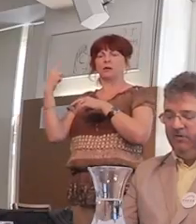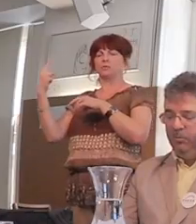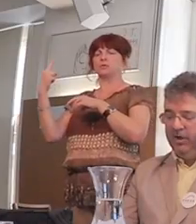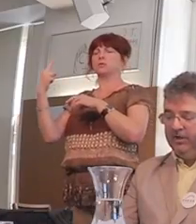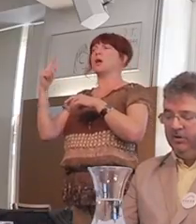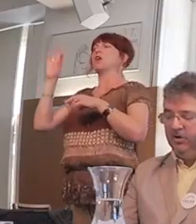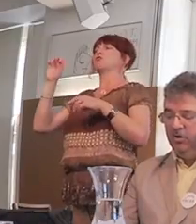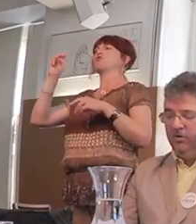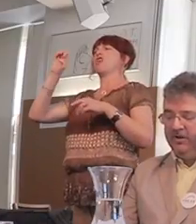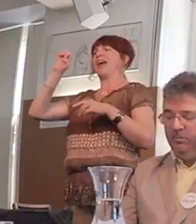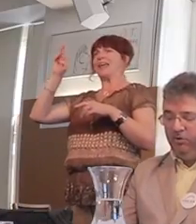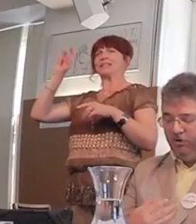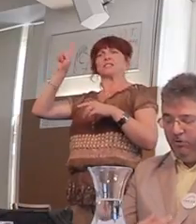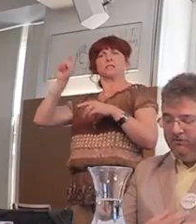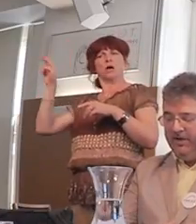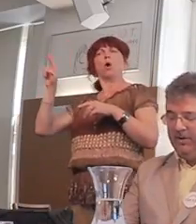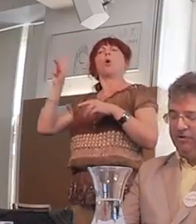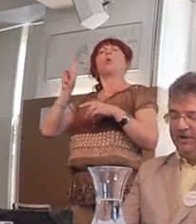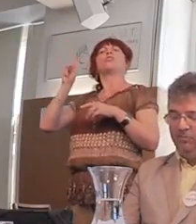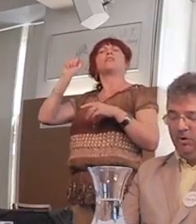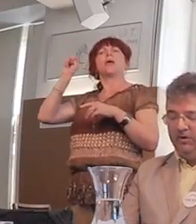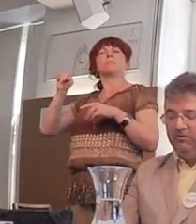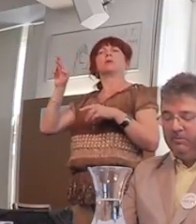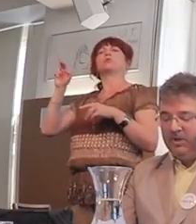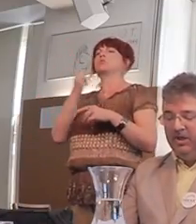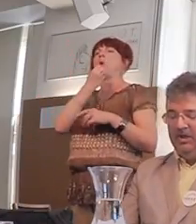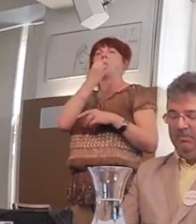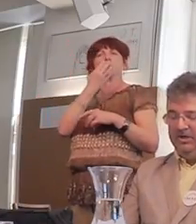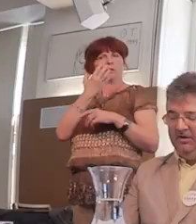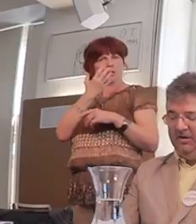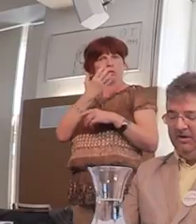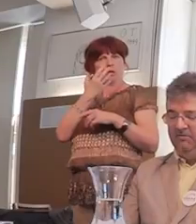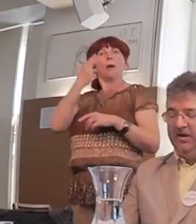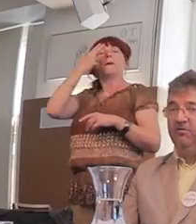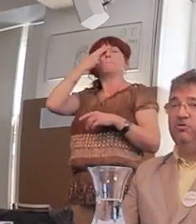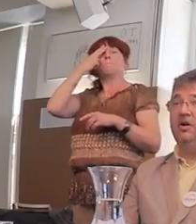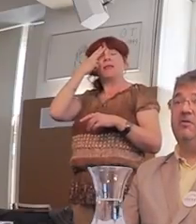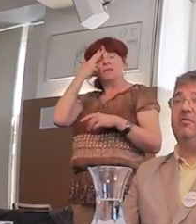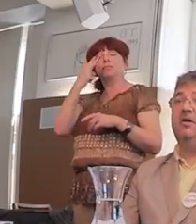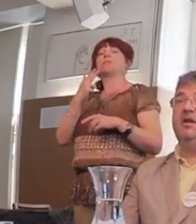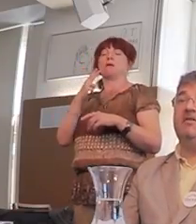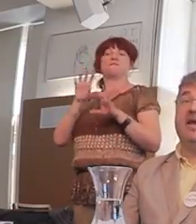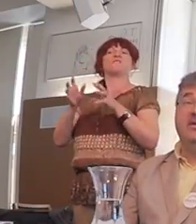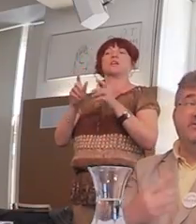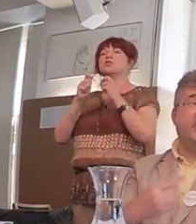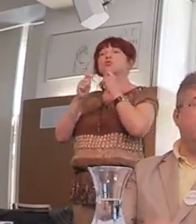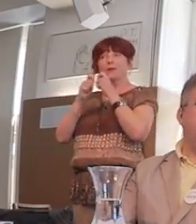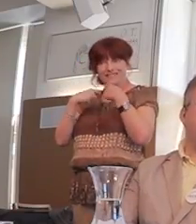und Fernsehmoderator, oder Damon Rose, den haben wir schon angesprochen, das ist nämlich der blinde Fernsehjournalist.